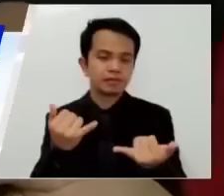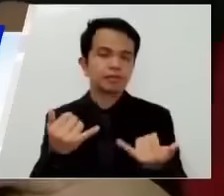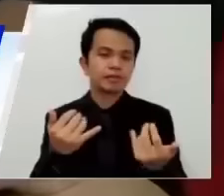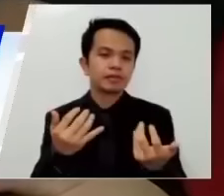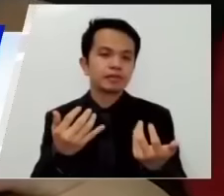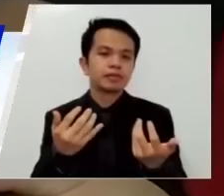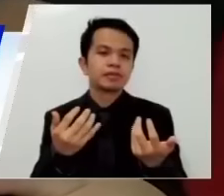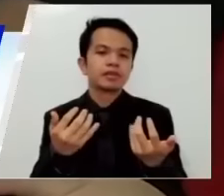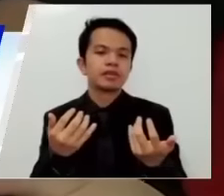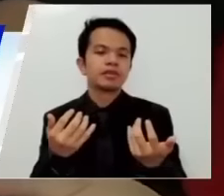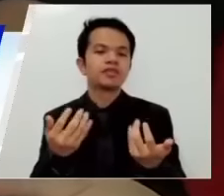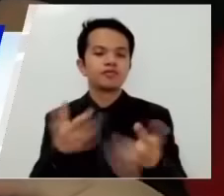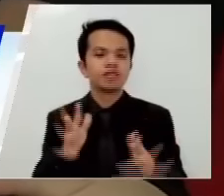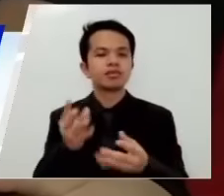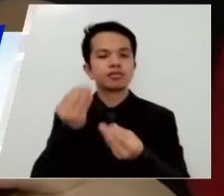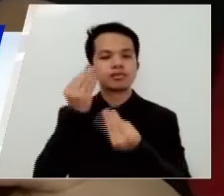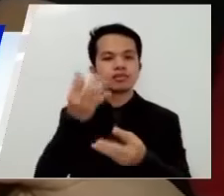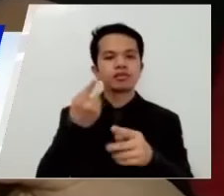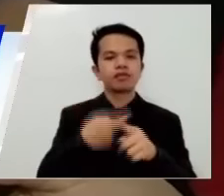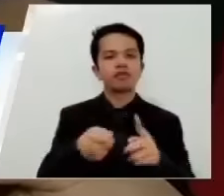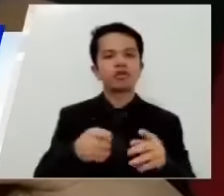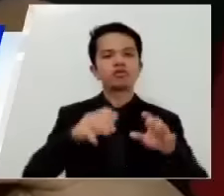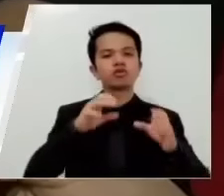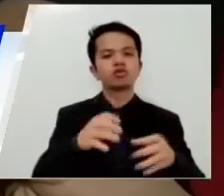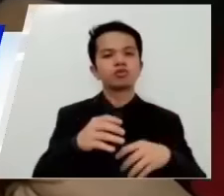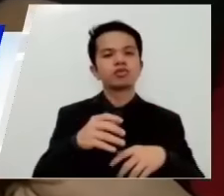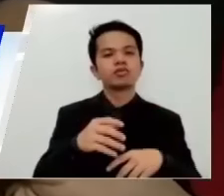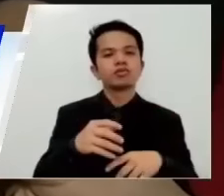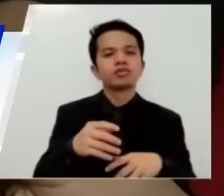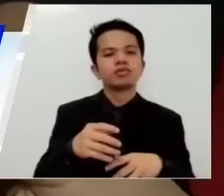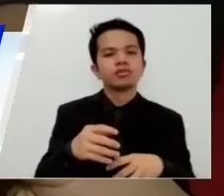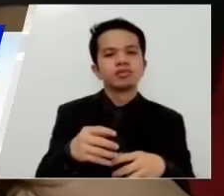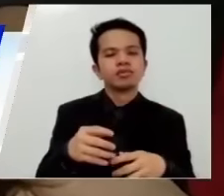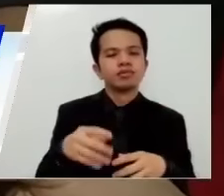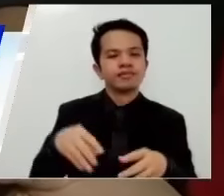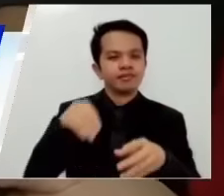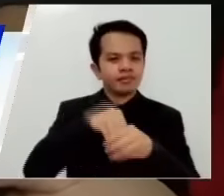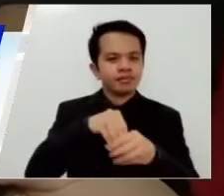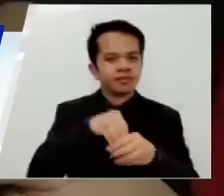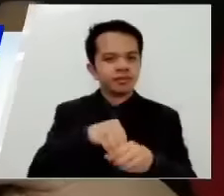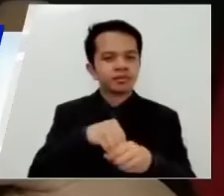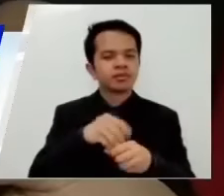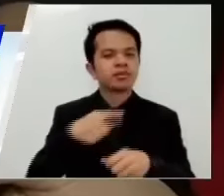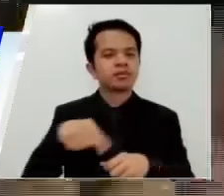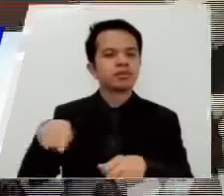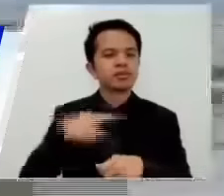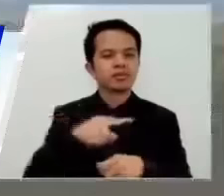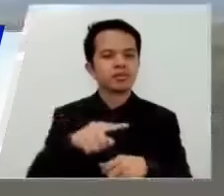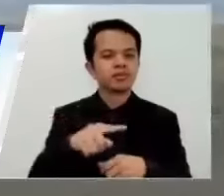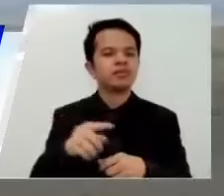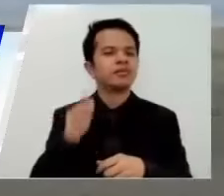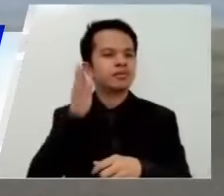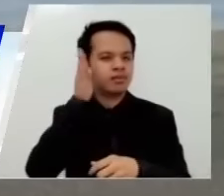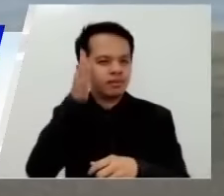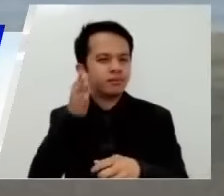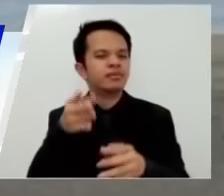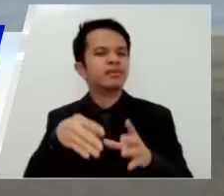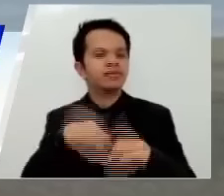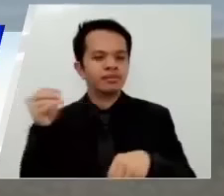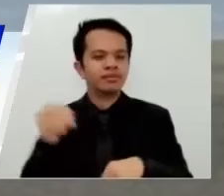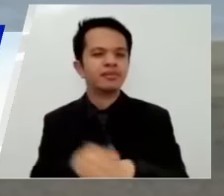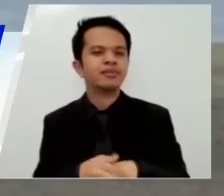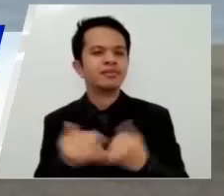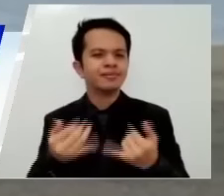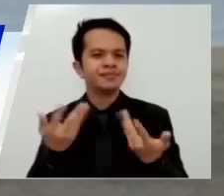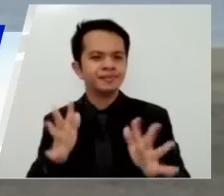They also have been told by Iranians who came on board that they will soon be released. Nakausap na rin ang